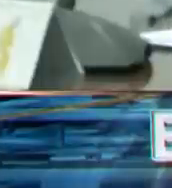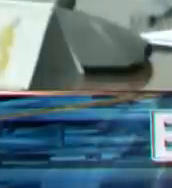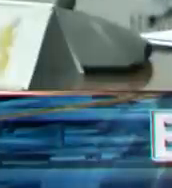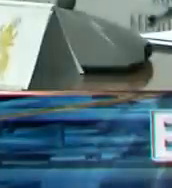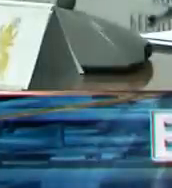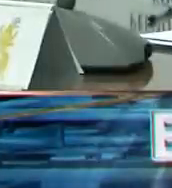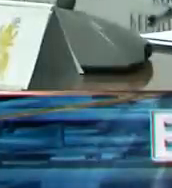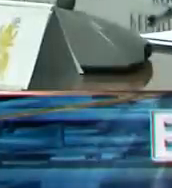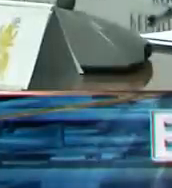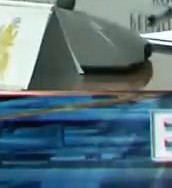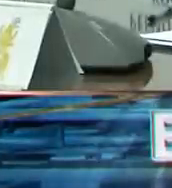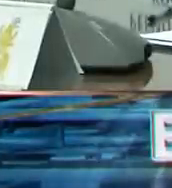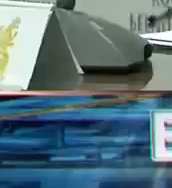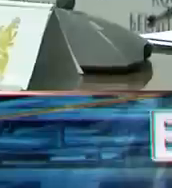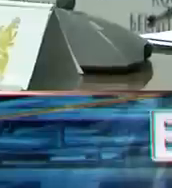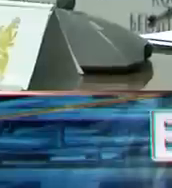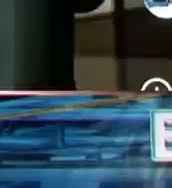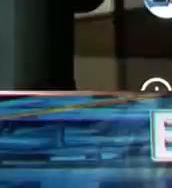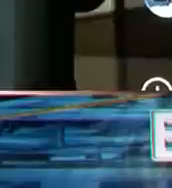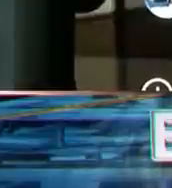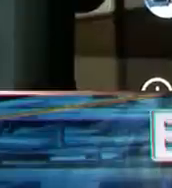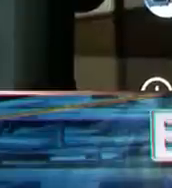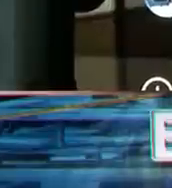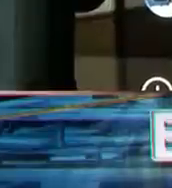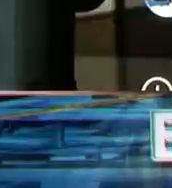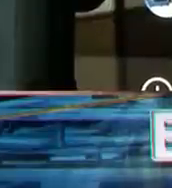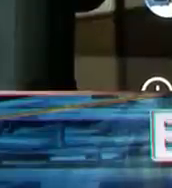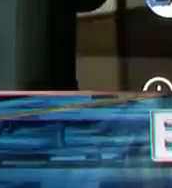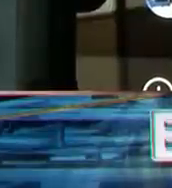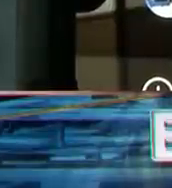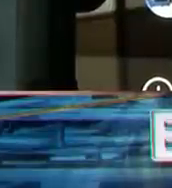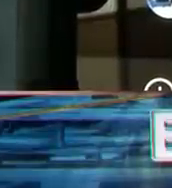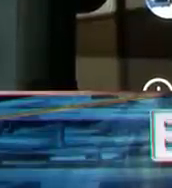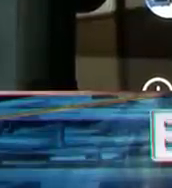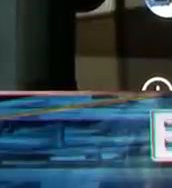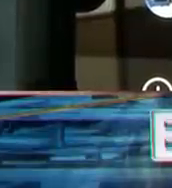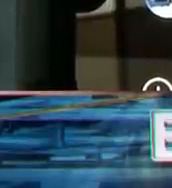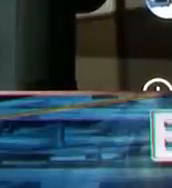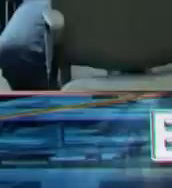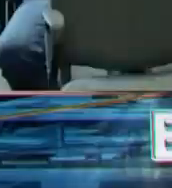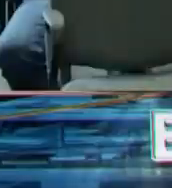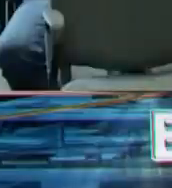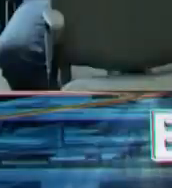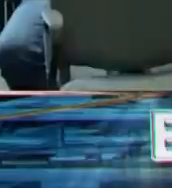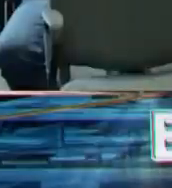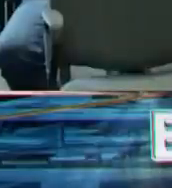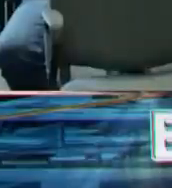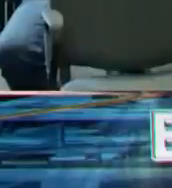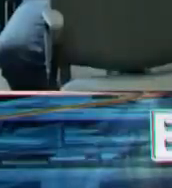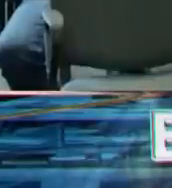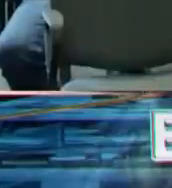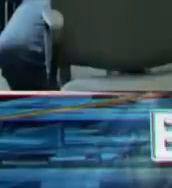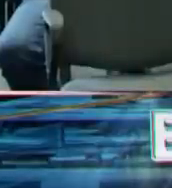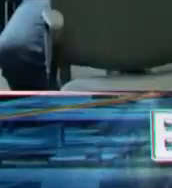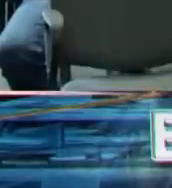Өңірде жыл басынан бері 300-ден аса құрғақ шөптің өртену фактісі тіркелген. Алда күн ысып келеді. Айтып келмейтін апаттың